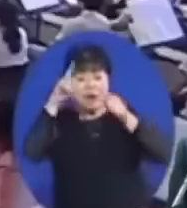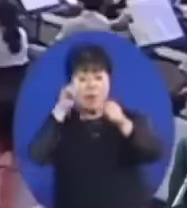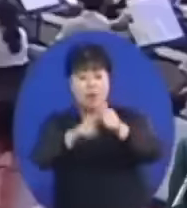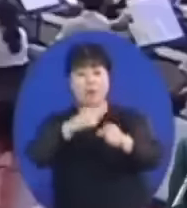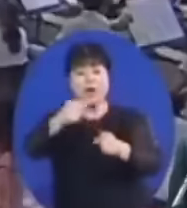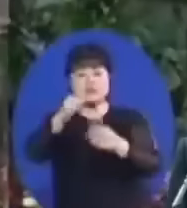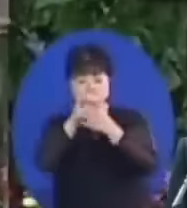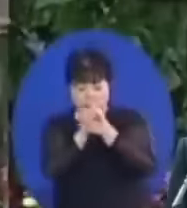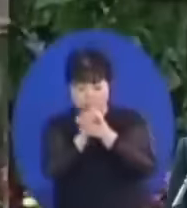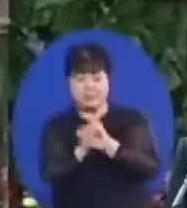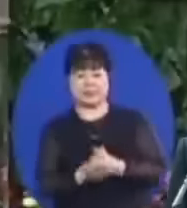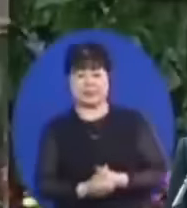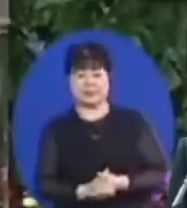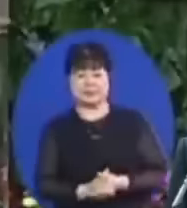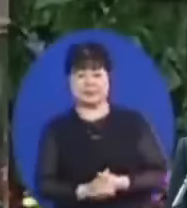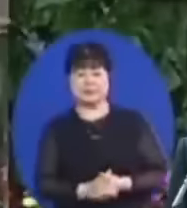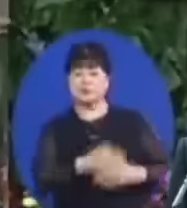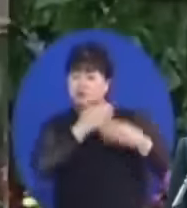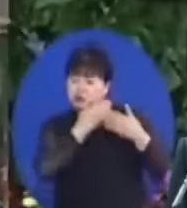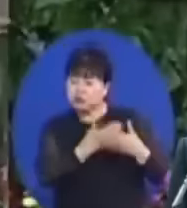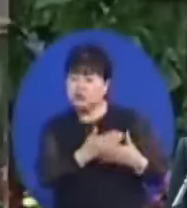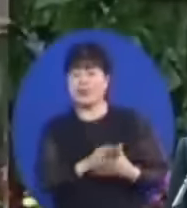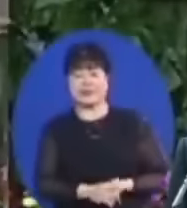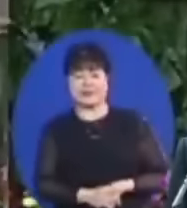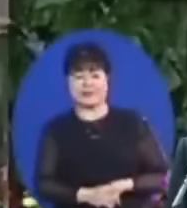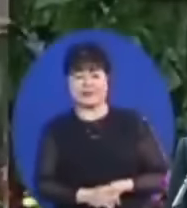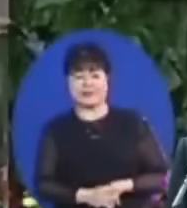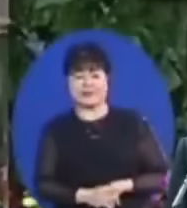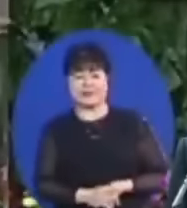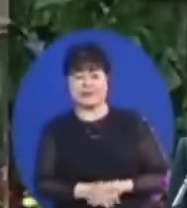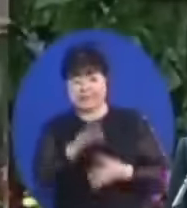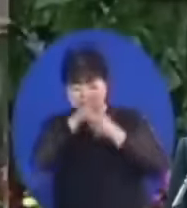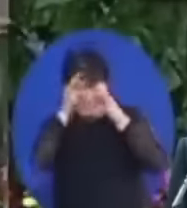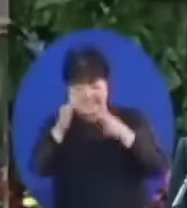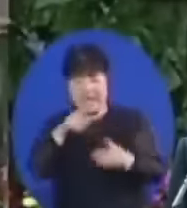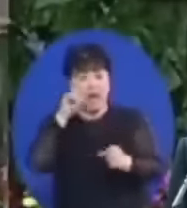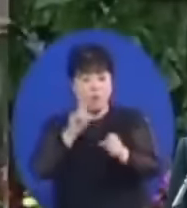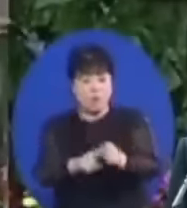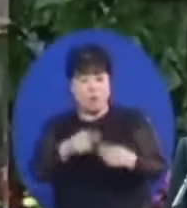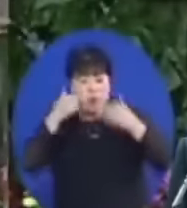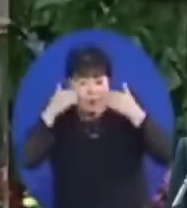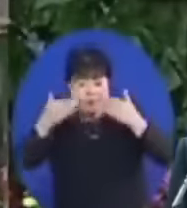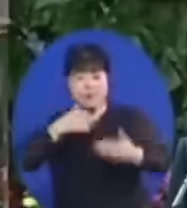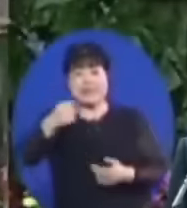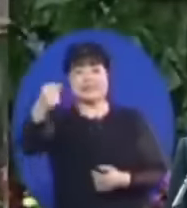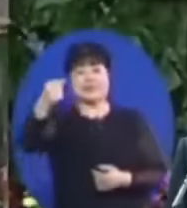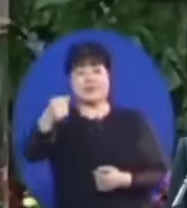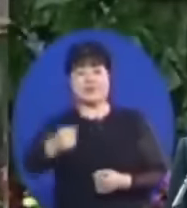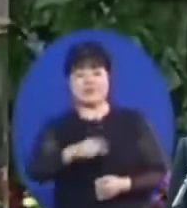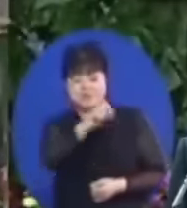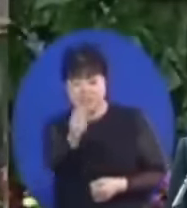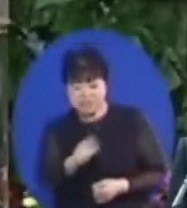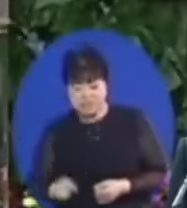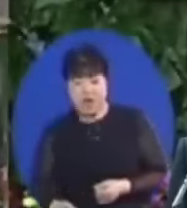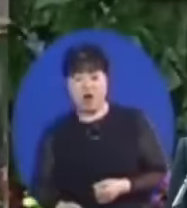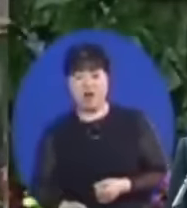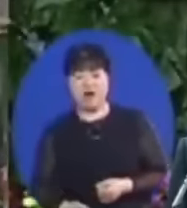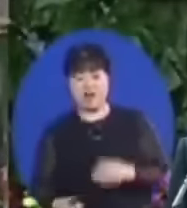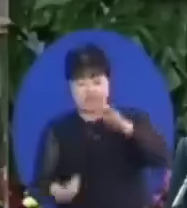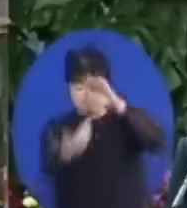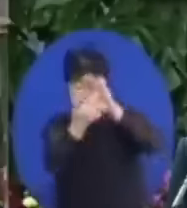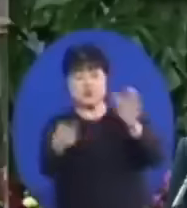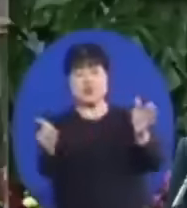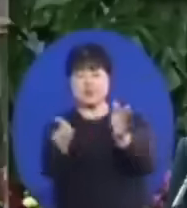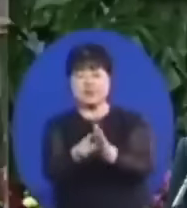목표를 가지고 믿는다는 것은 굉장히 중요한 것입니다. 우리가 인생의 분명한 목표를 가지고 그것을 글로 써서 늘 이루어질